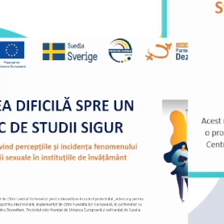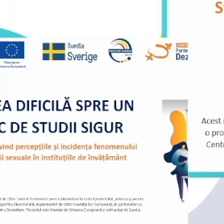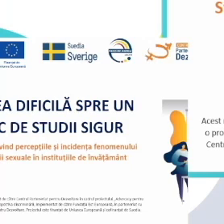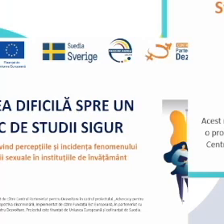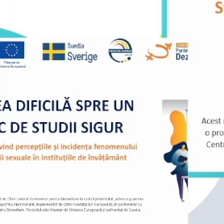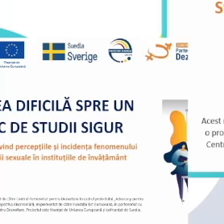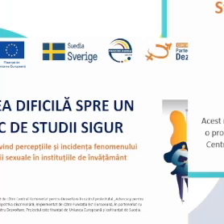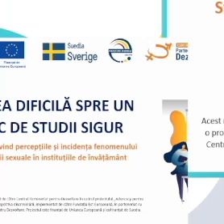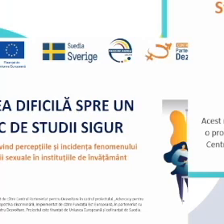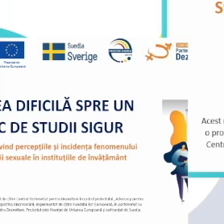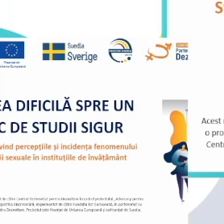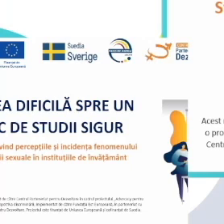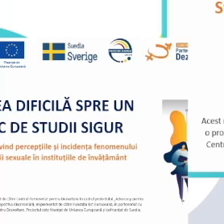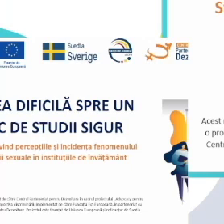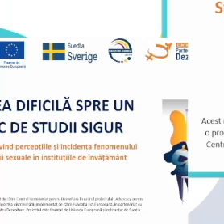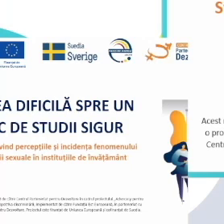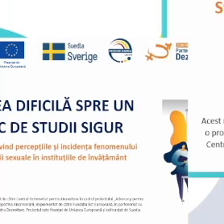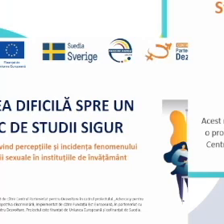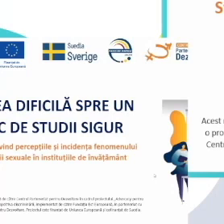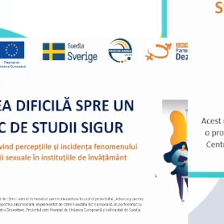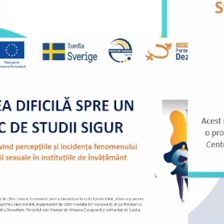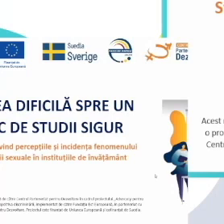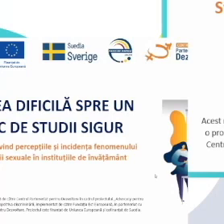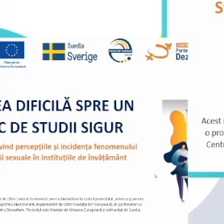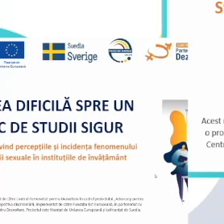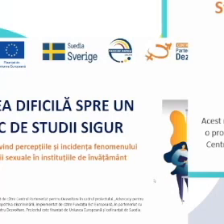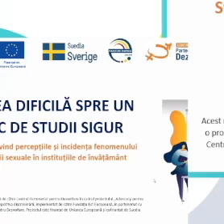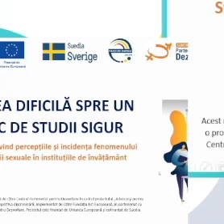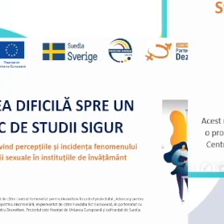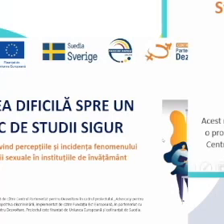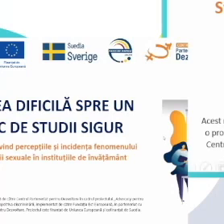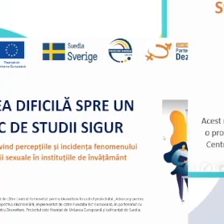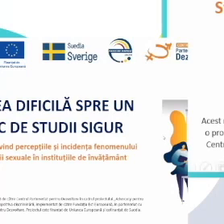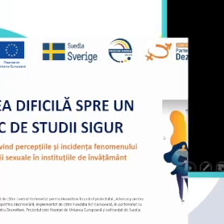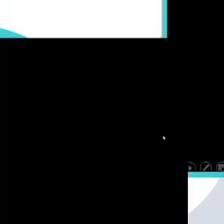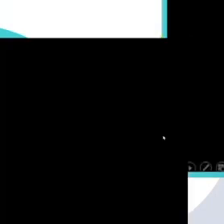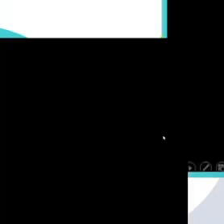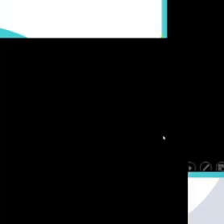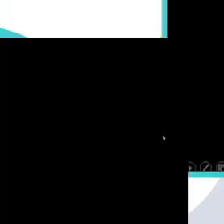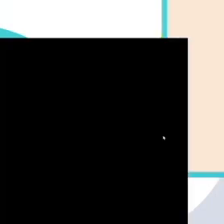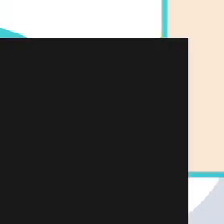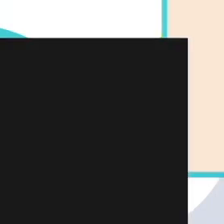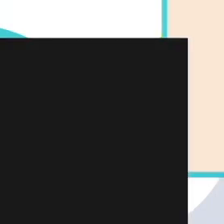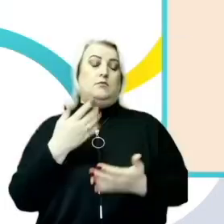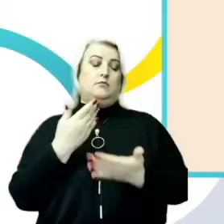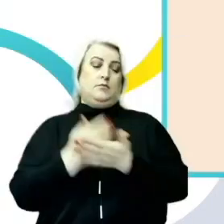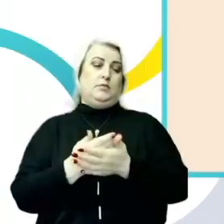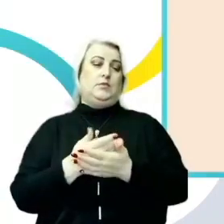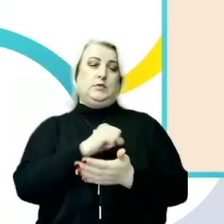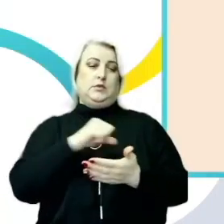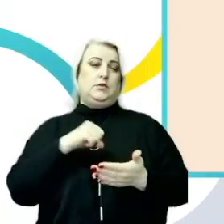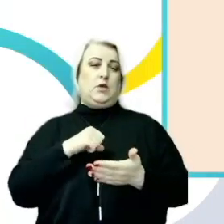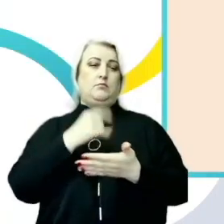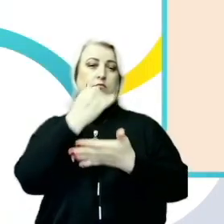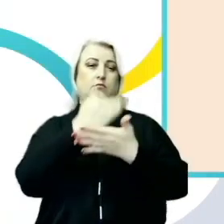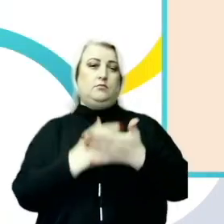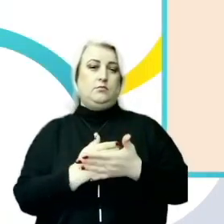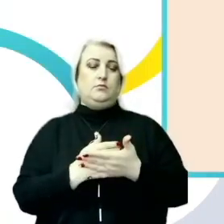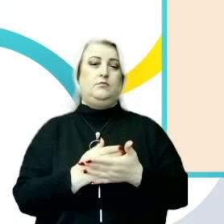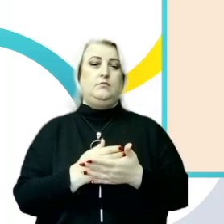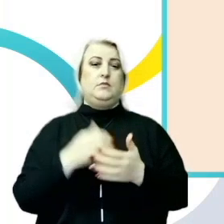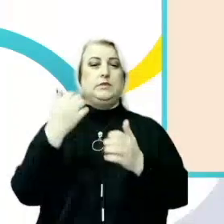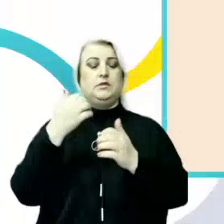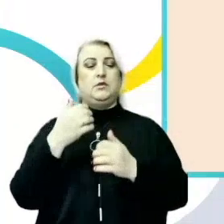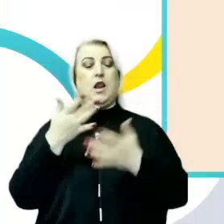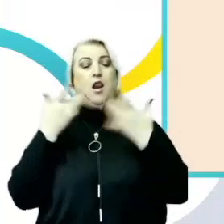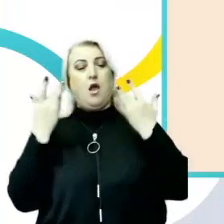hărțuire și hărțuire sexuală, în cadrul prezentului studiu, noi am utilizat următoarea clasificare. Deci, forme subtile, forme medii și